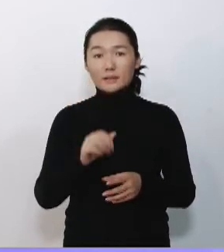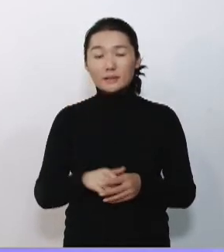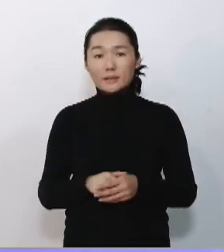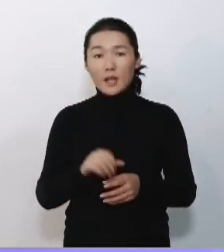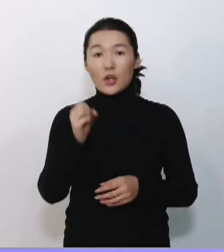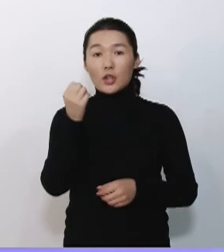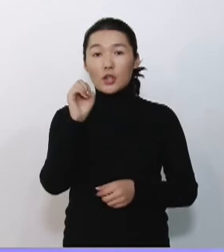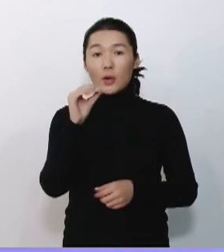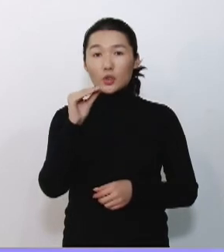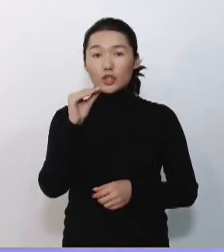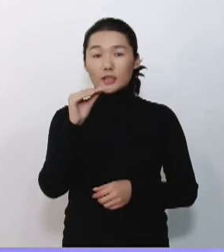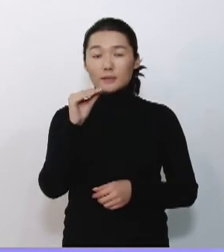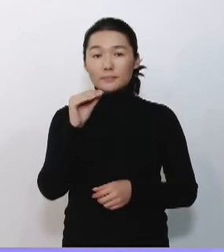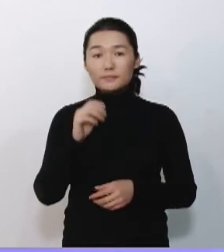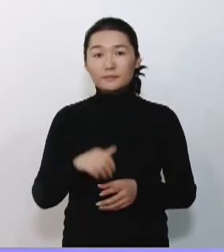Ёж.